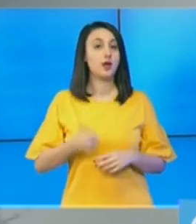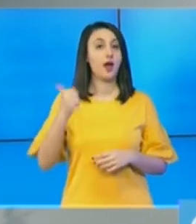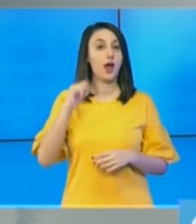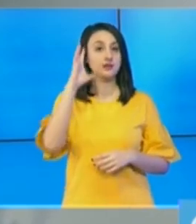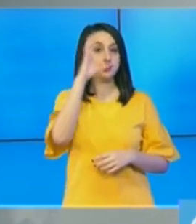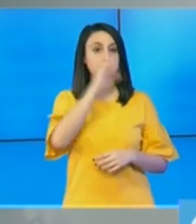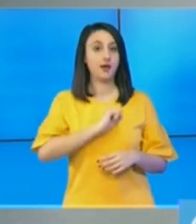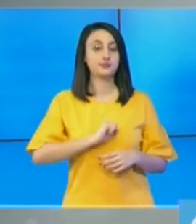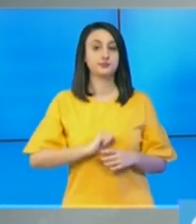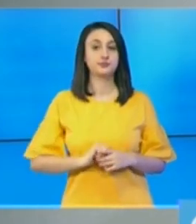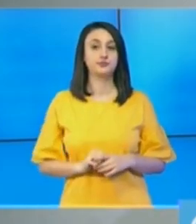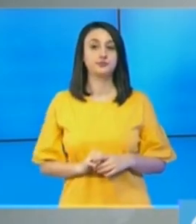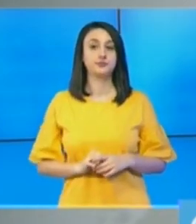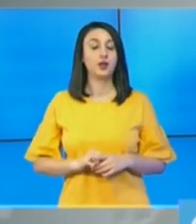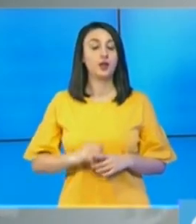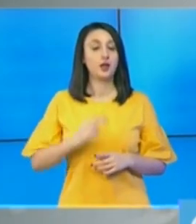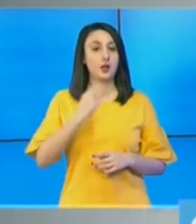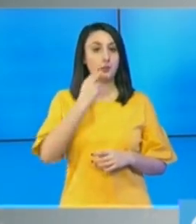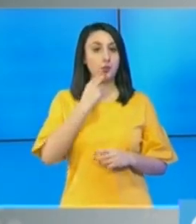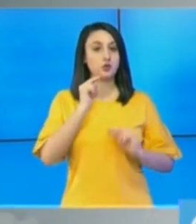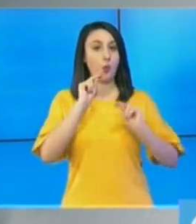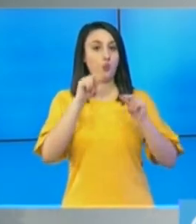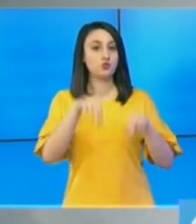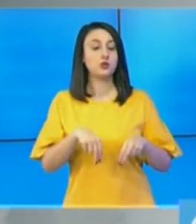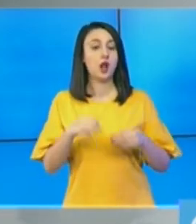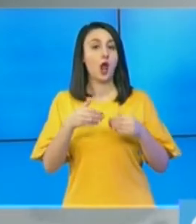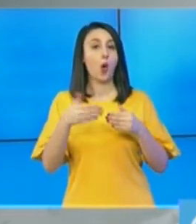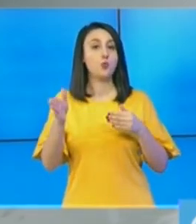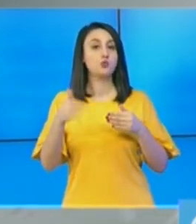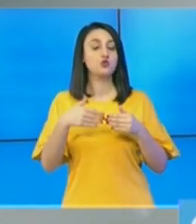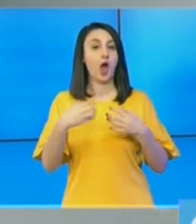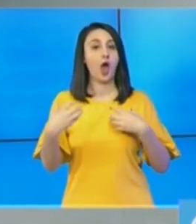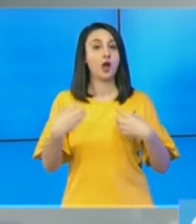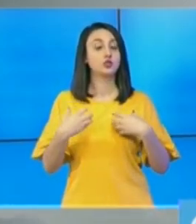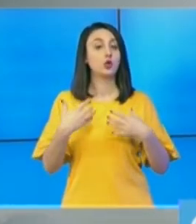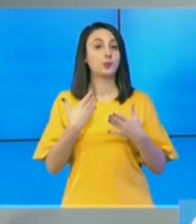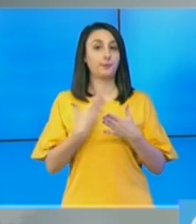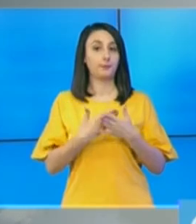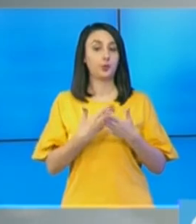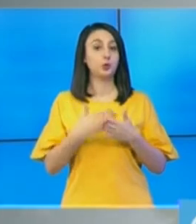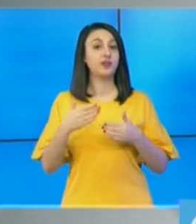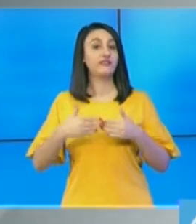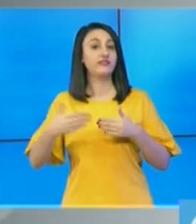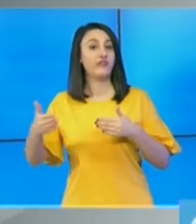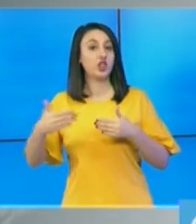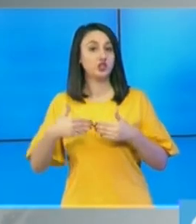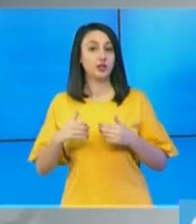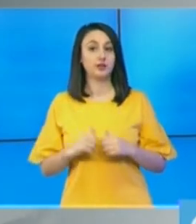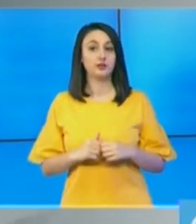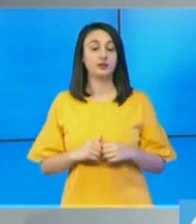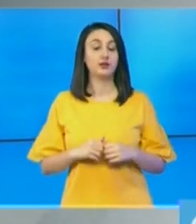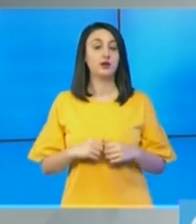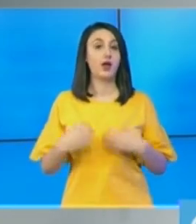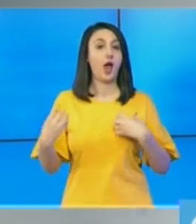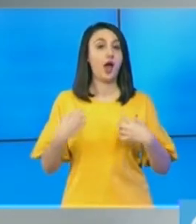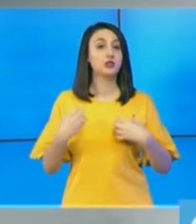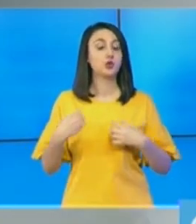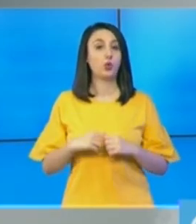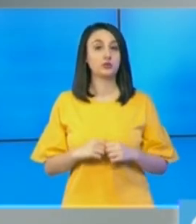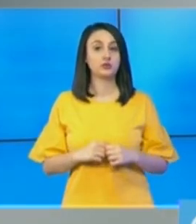aseară polițiștii au ajuns la ușa actorului pentru că vecinii actorului